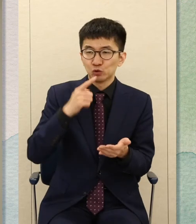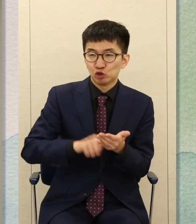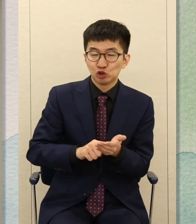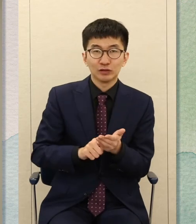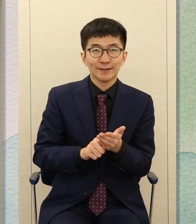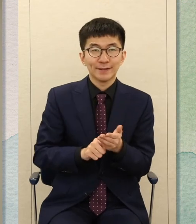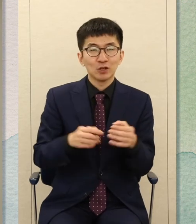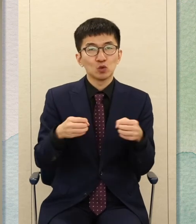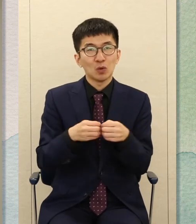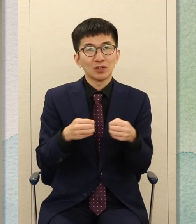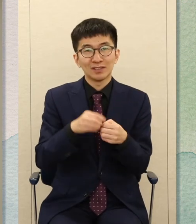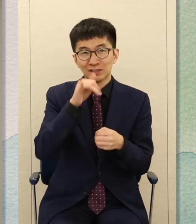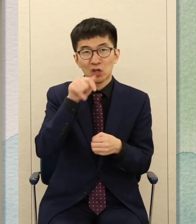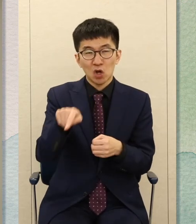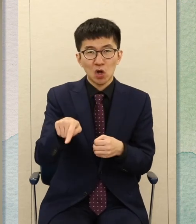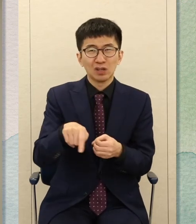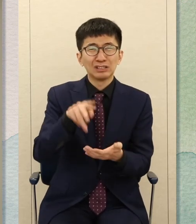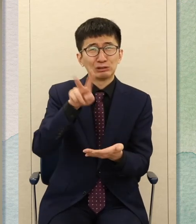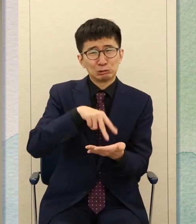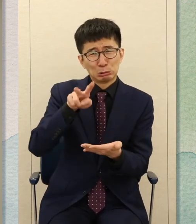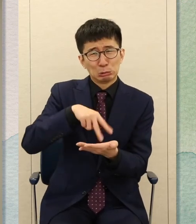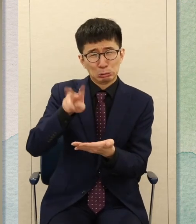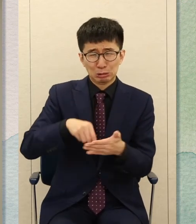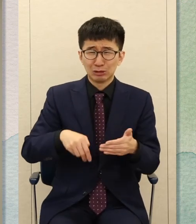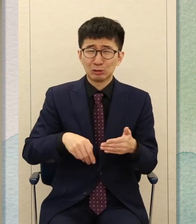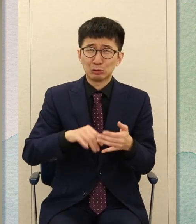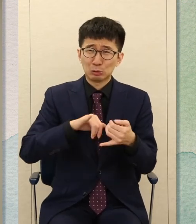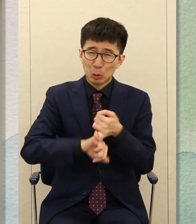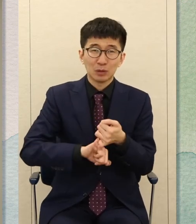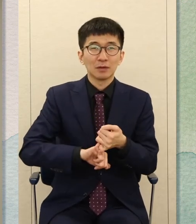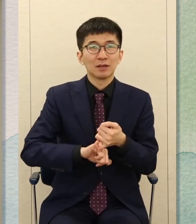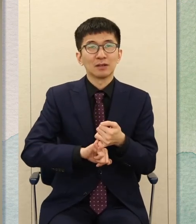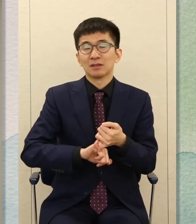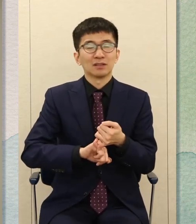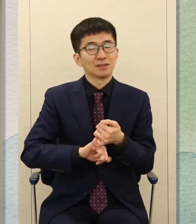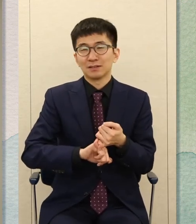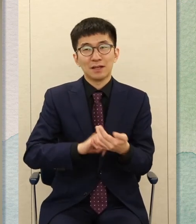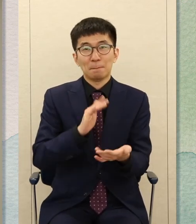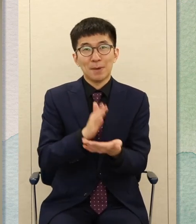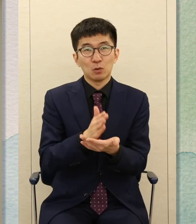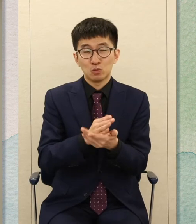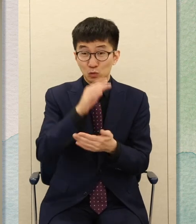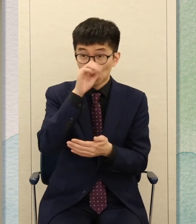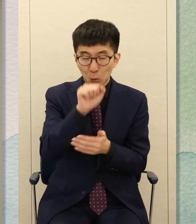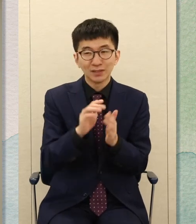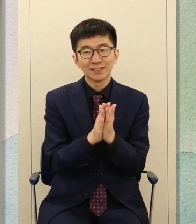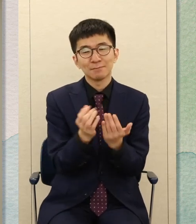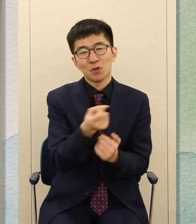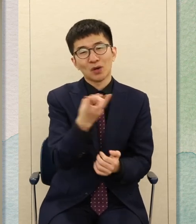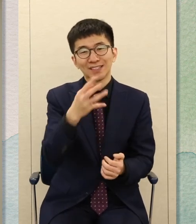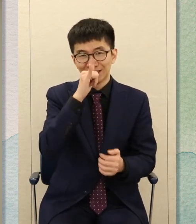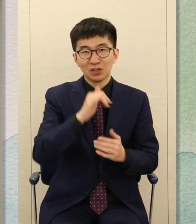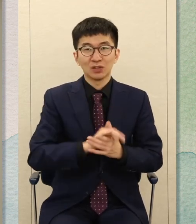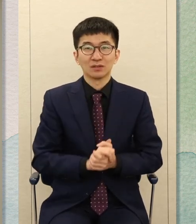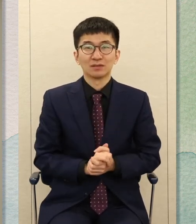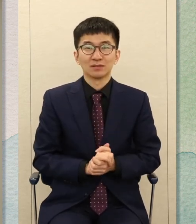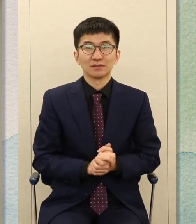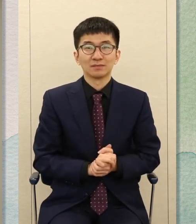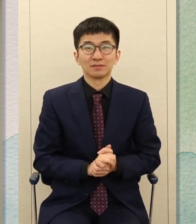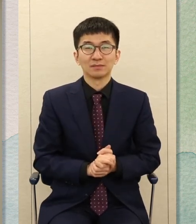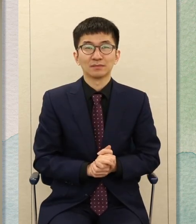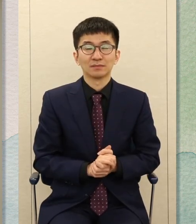저는 다 읽을 이유는 저희가 없는데, 라이트 노블에도 굉장히 좋은 작품들이 있어요. 예, 근데 사실